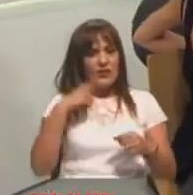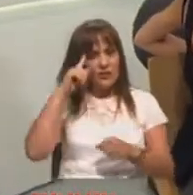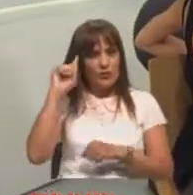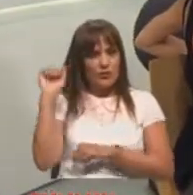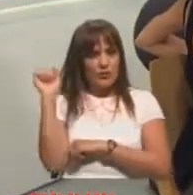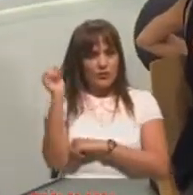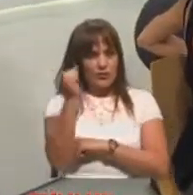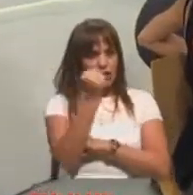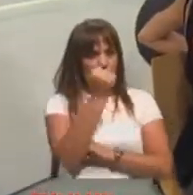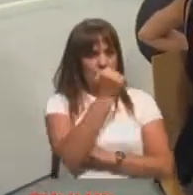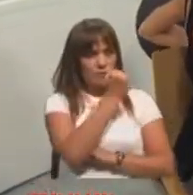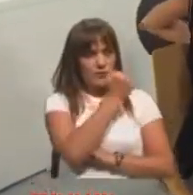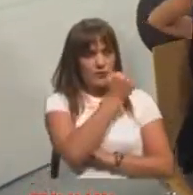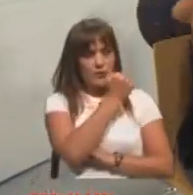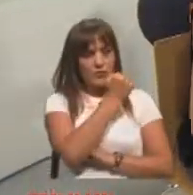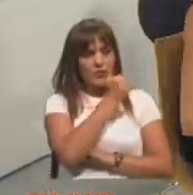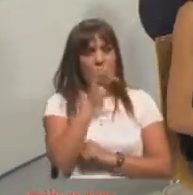Dönüyorum.